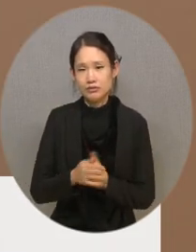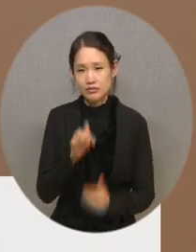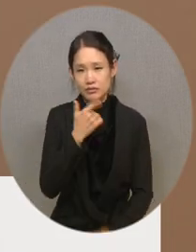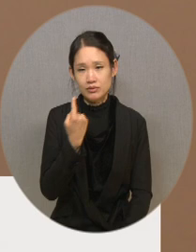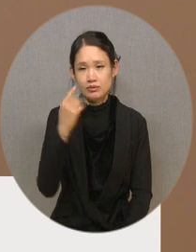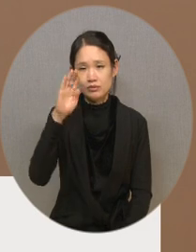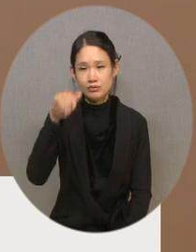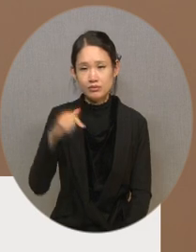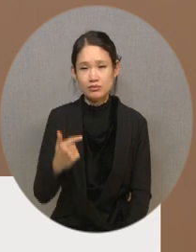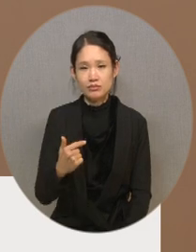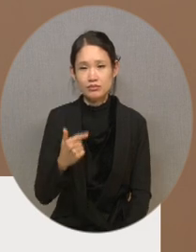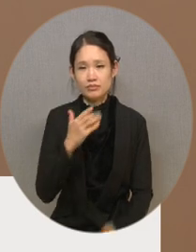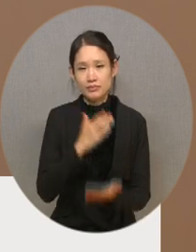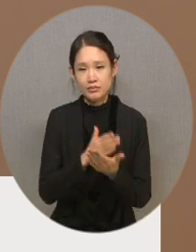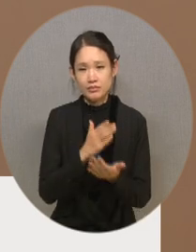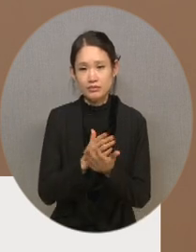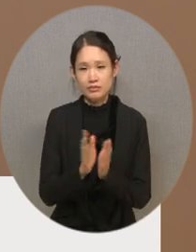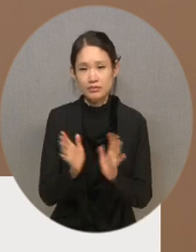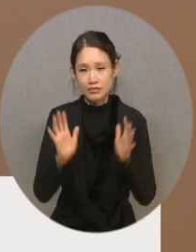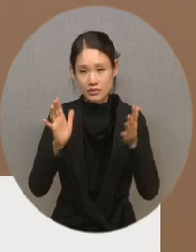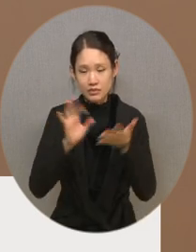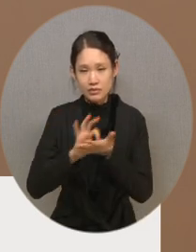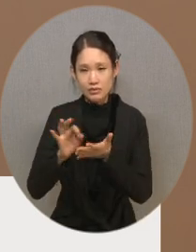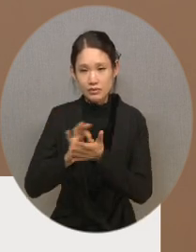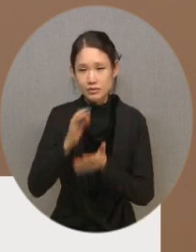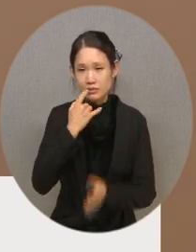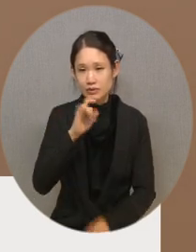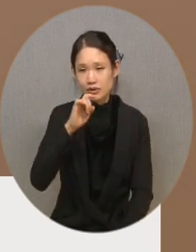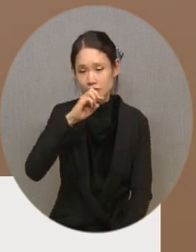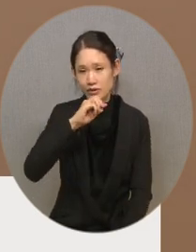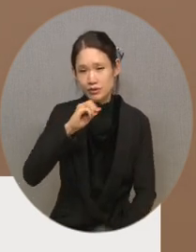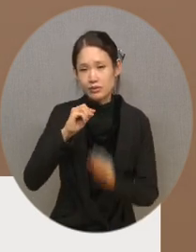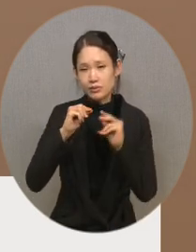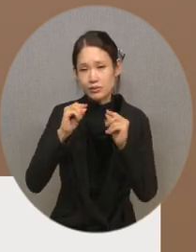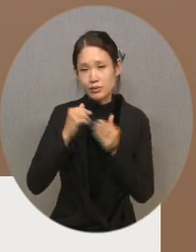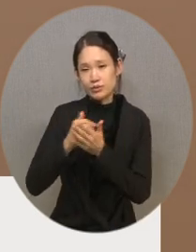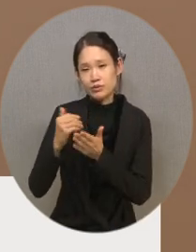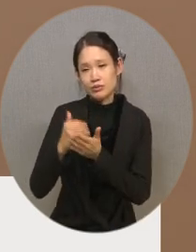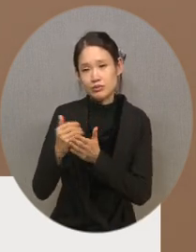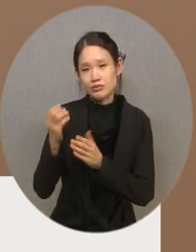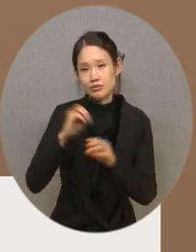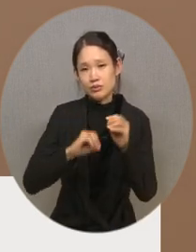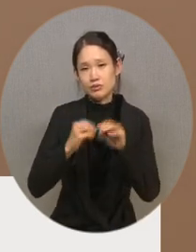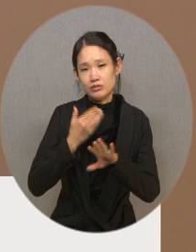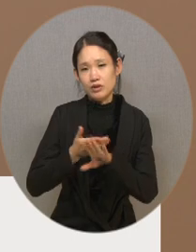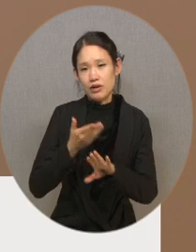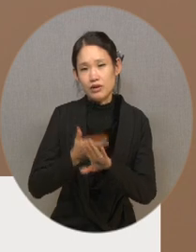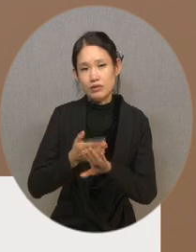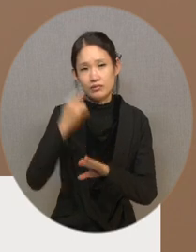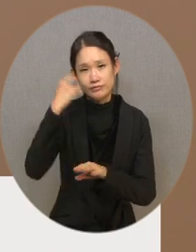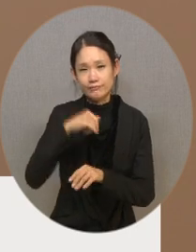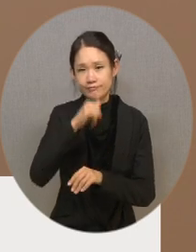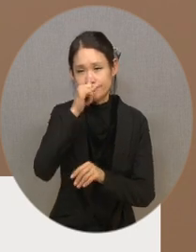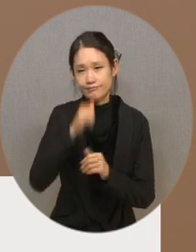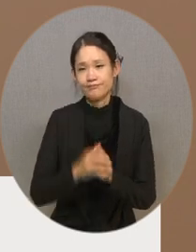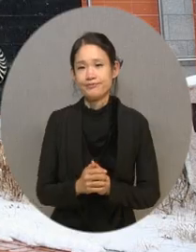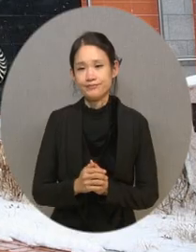호분이 아니라 도자기에서 사용하는 백토를 덮는 점이 조금 다른 점이라고 할 수 있습니다.